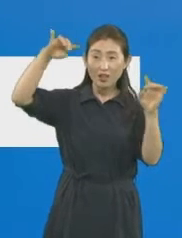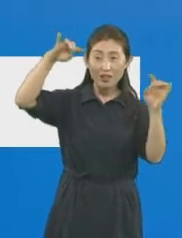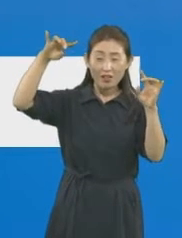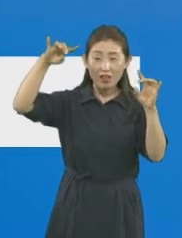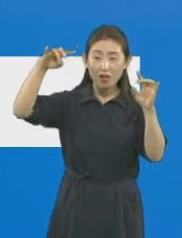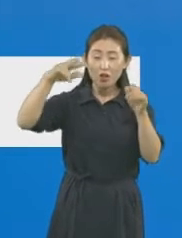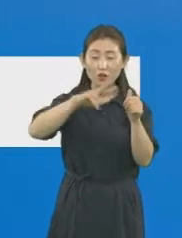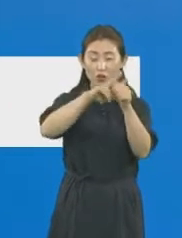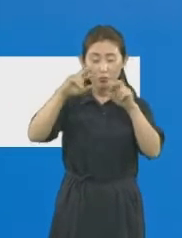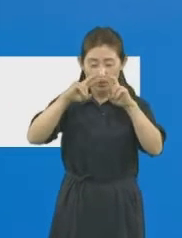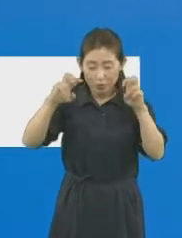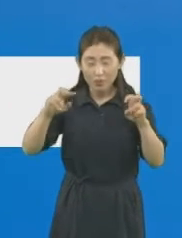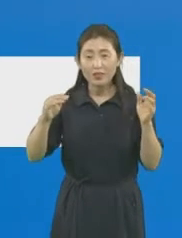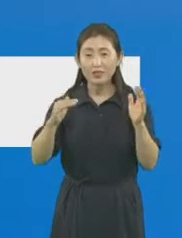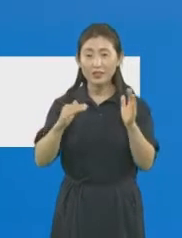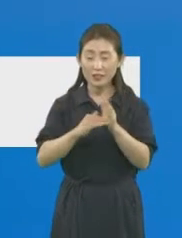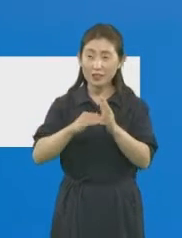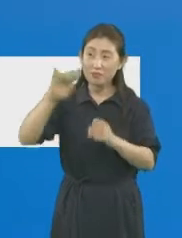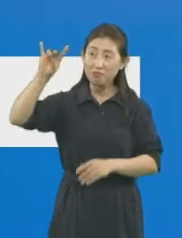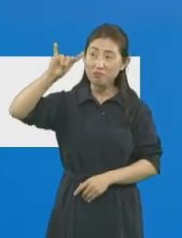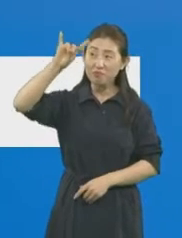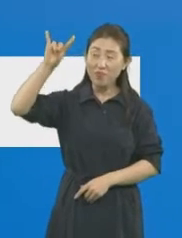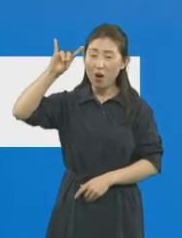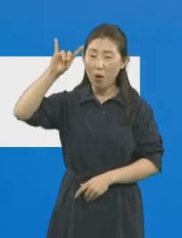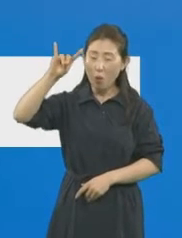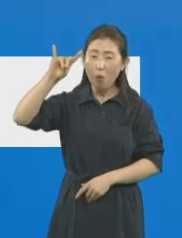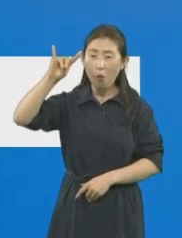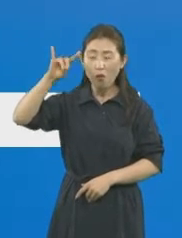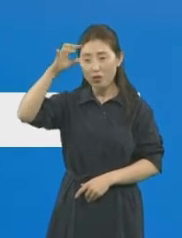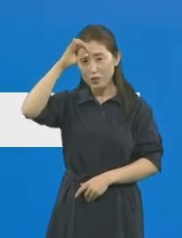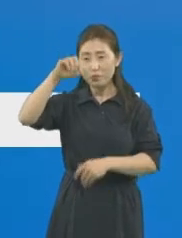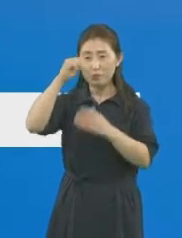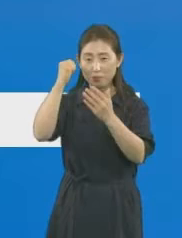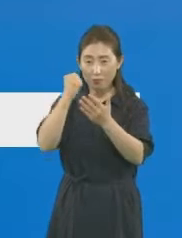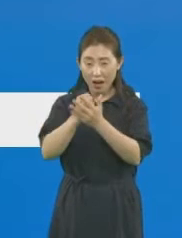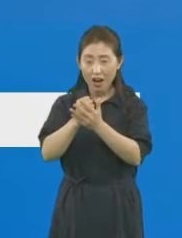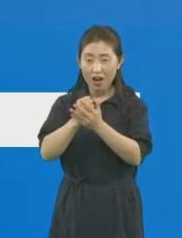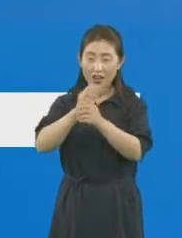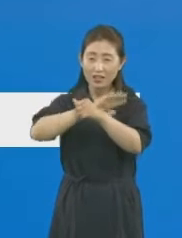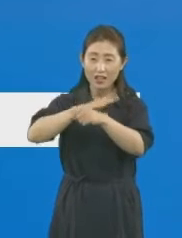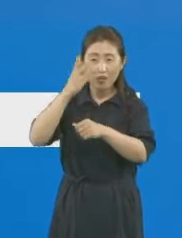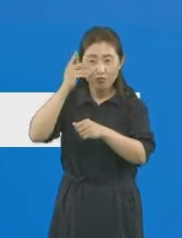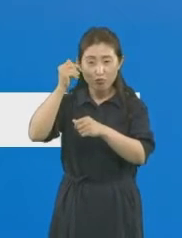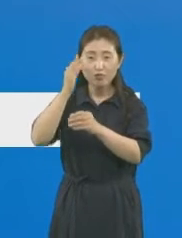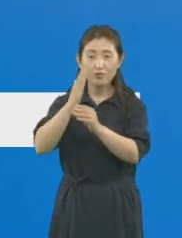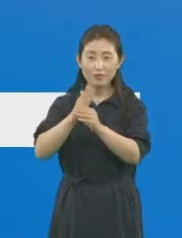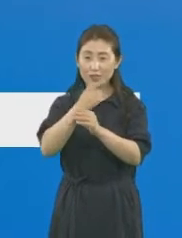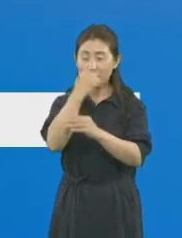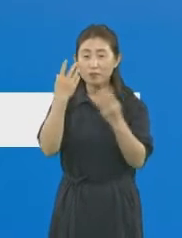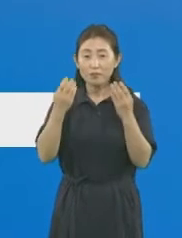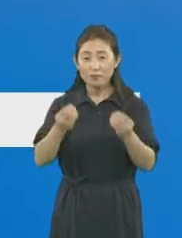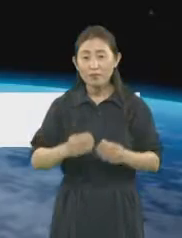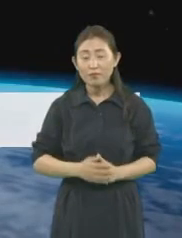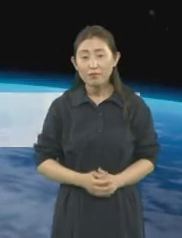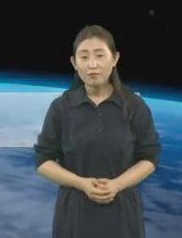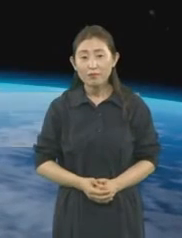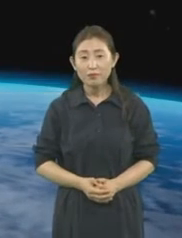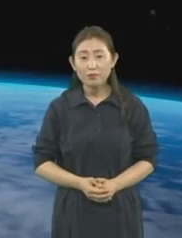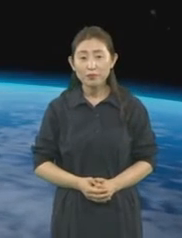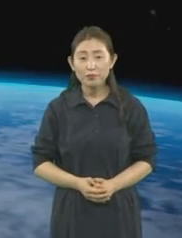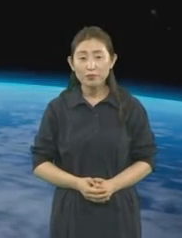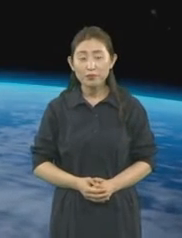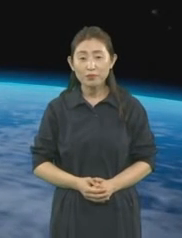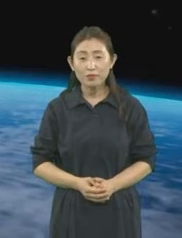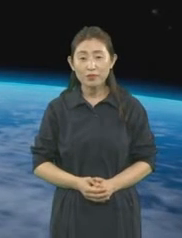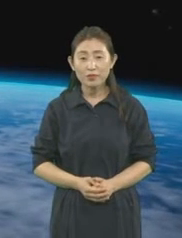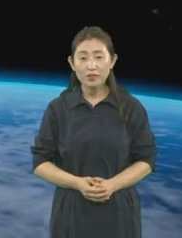분석한 결과 성능 검증 위성의 상태는 양호하며 모든 기능이 정상적으로 작동되고 있음을 확인하였습니다.